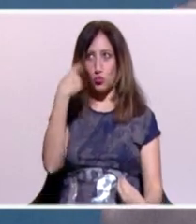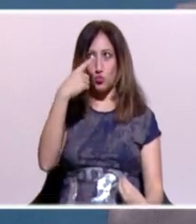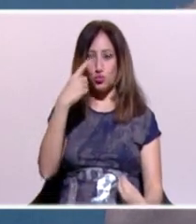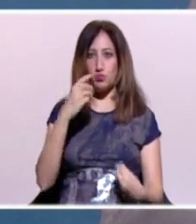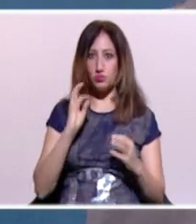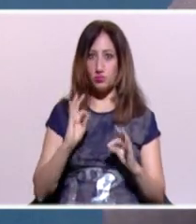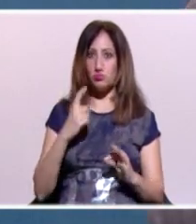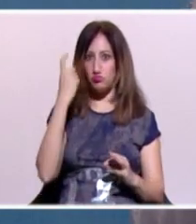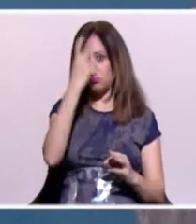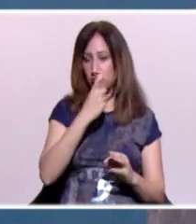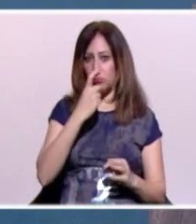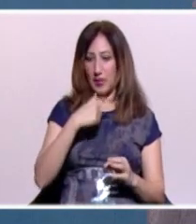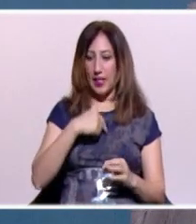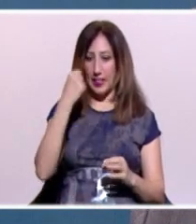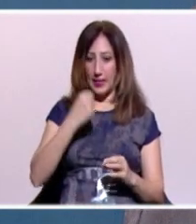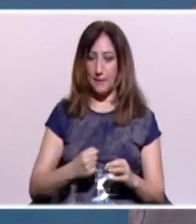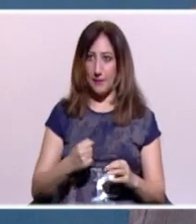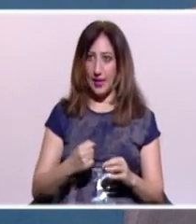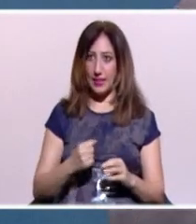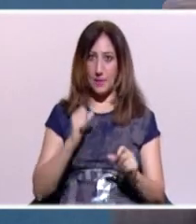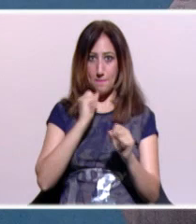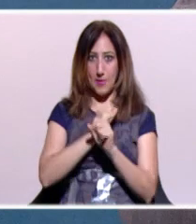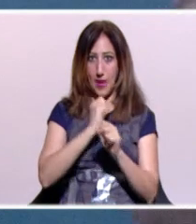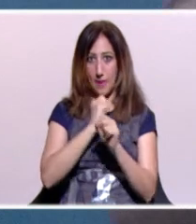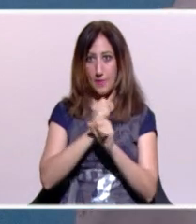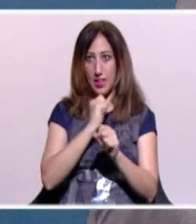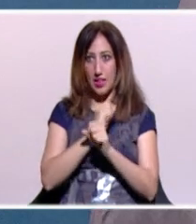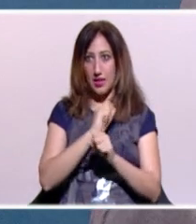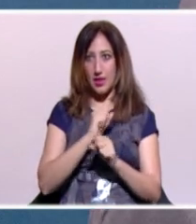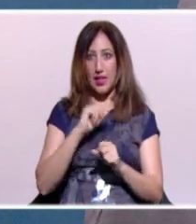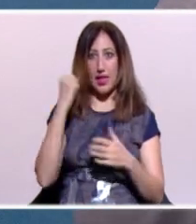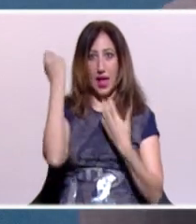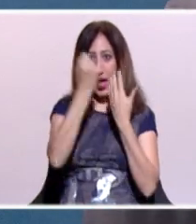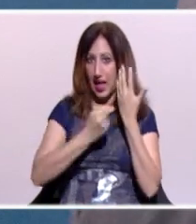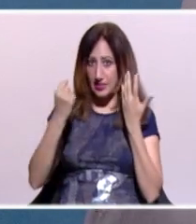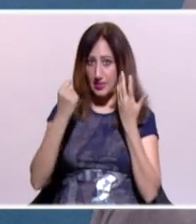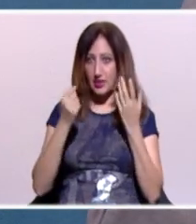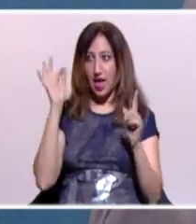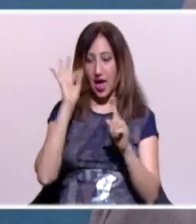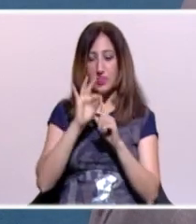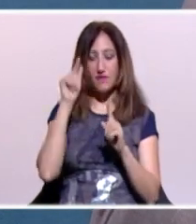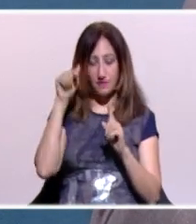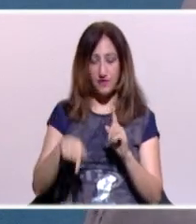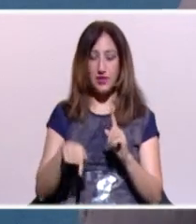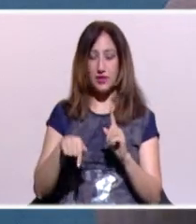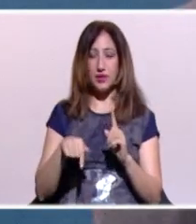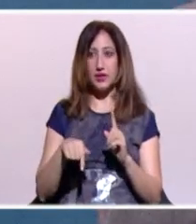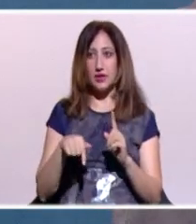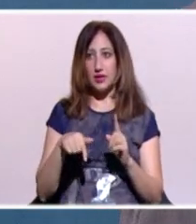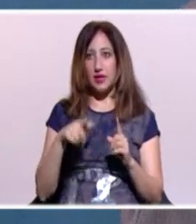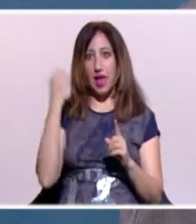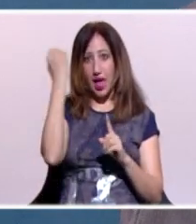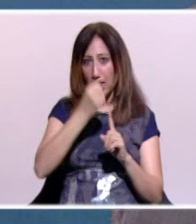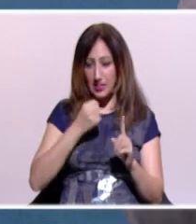حدة وإيمان باللي هم بيعملوه، حتى في الخيانة لأنه ده هدف بيوصلني لهدف، حتى في